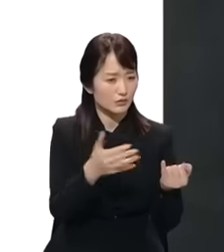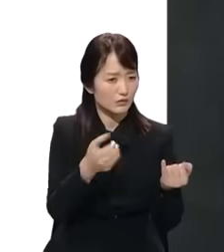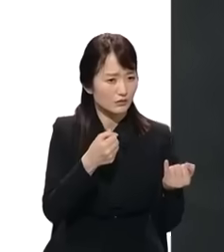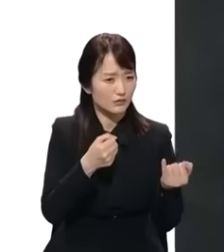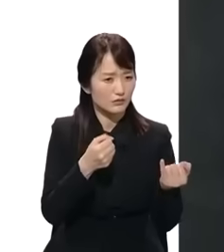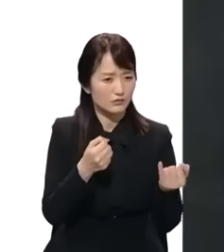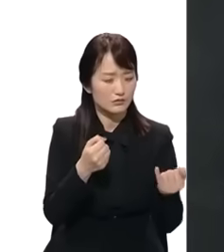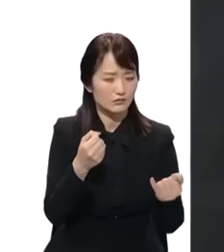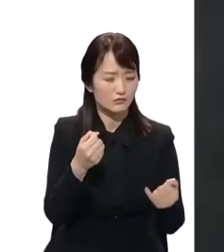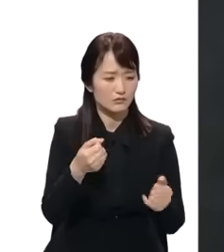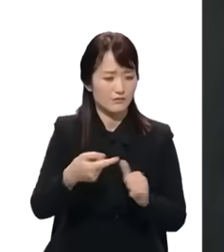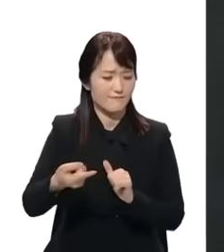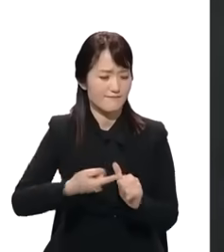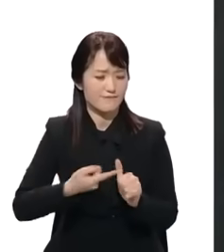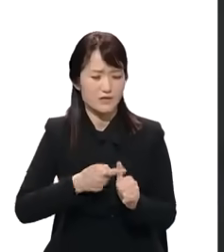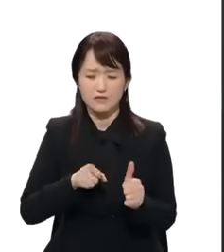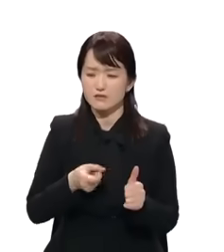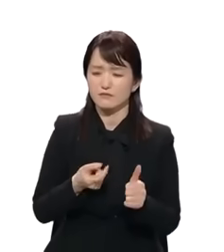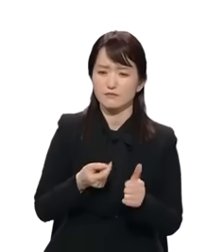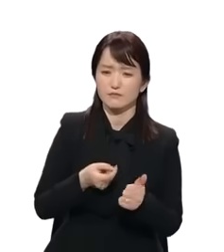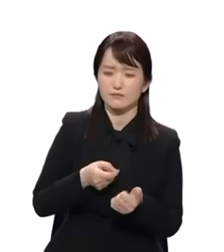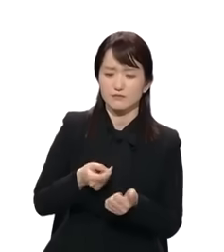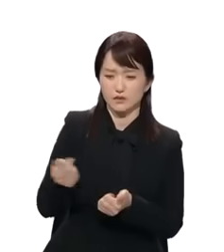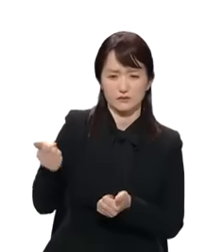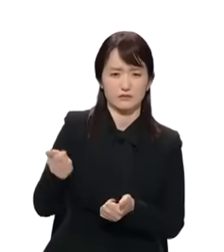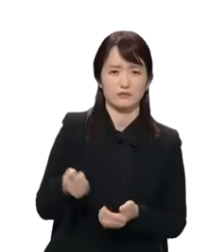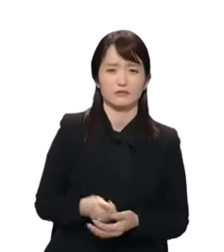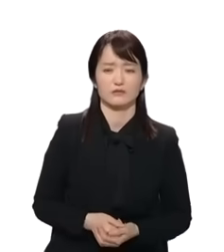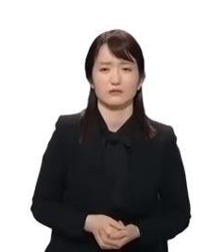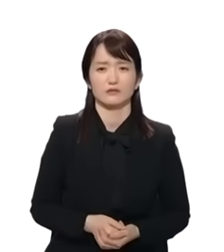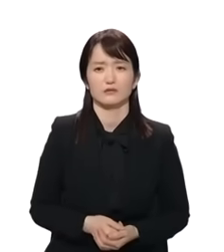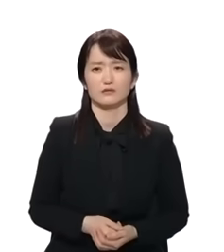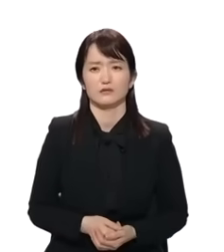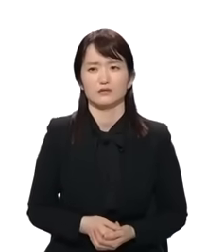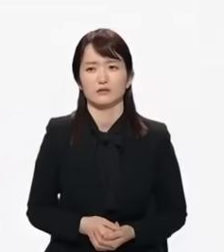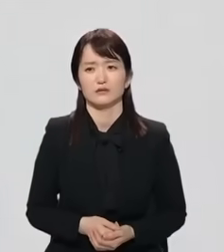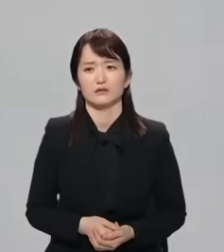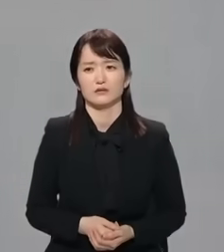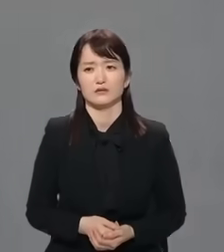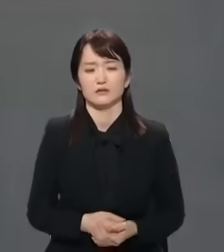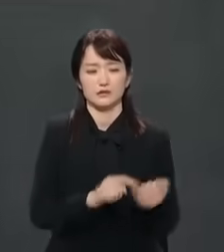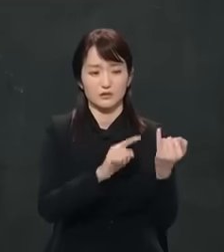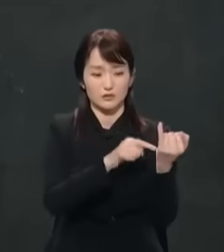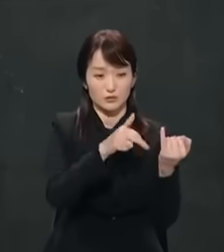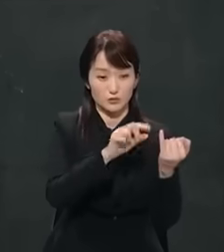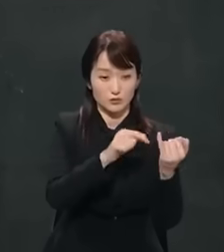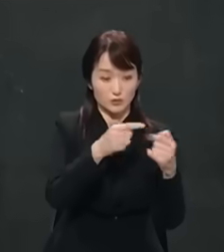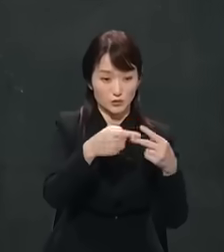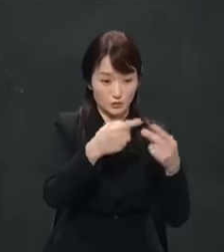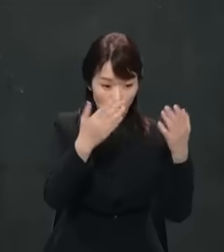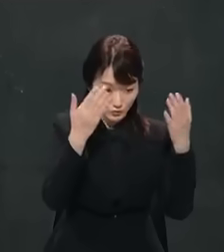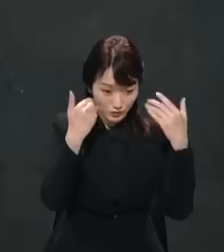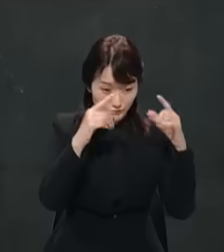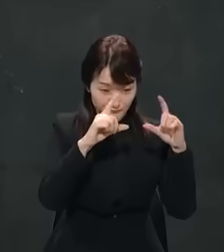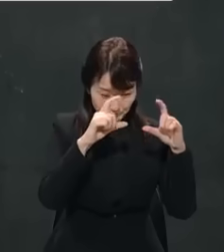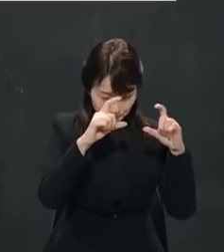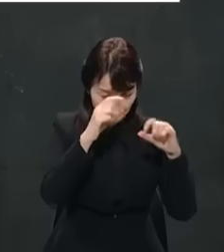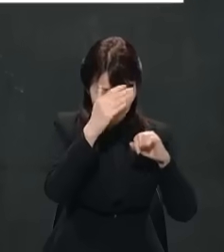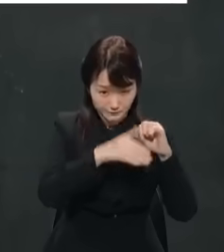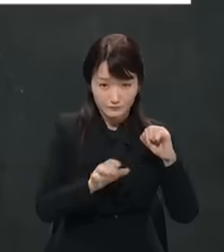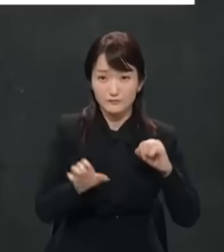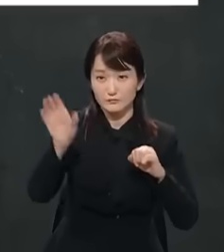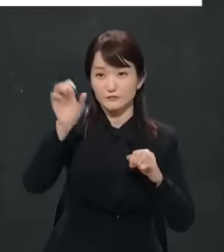했습니다 그러면서 이제 인증으로 전정서 그 초등학교 졸업 사진을 올렸고요 그리고 이제 그로부터 2년 뒤